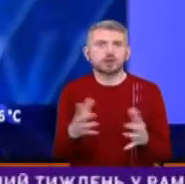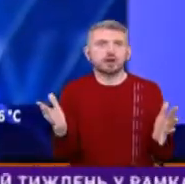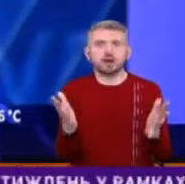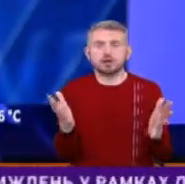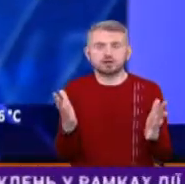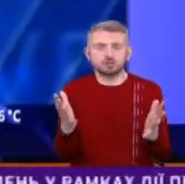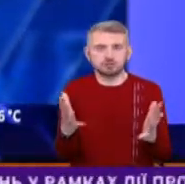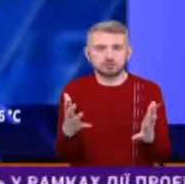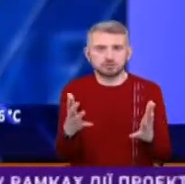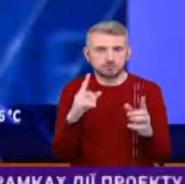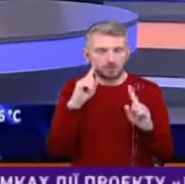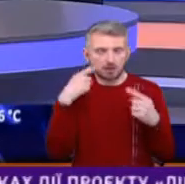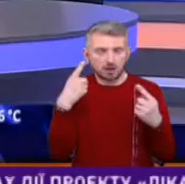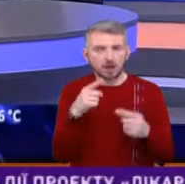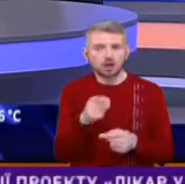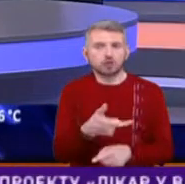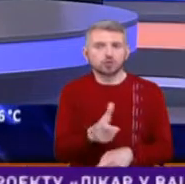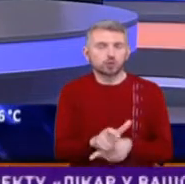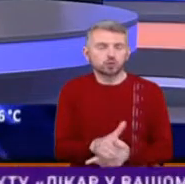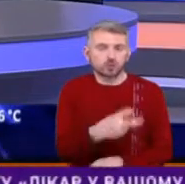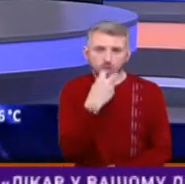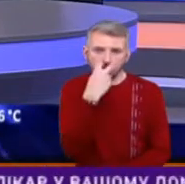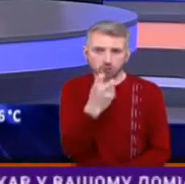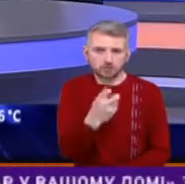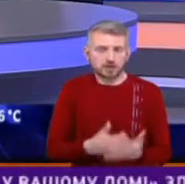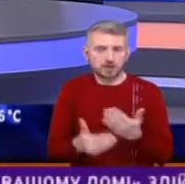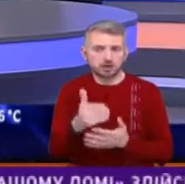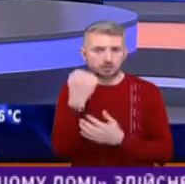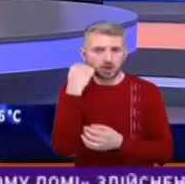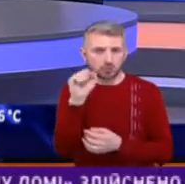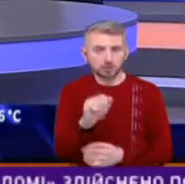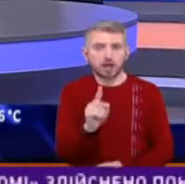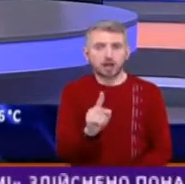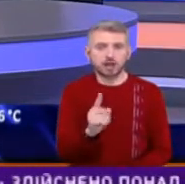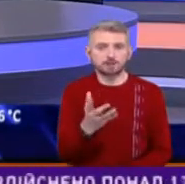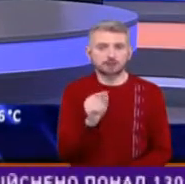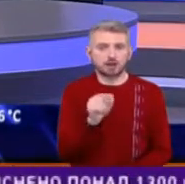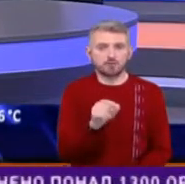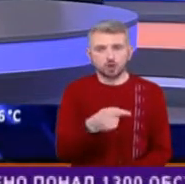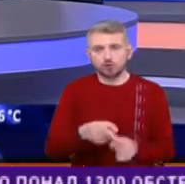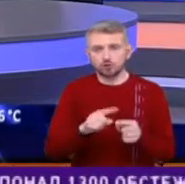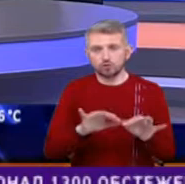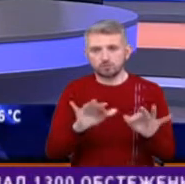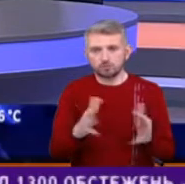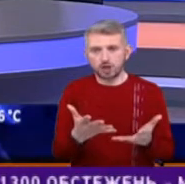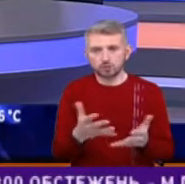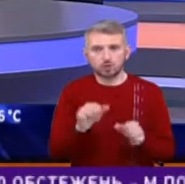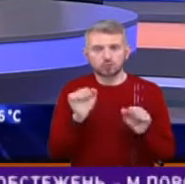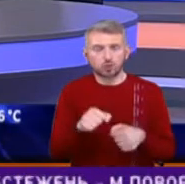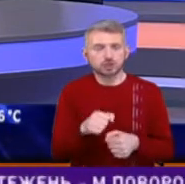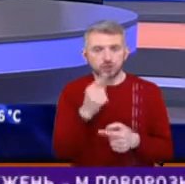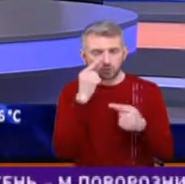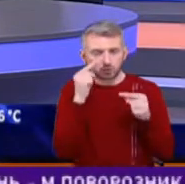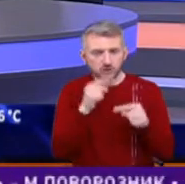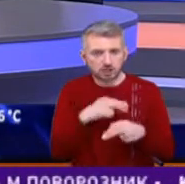історія. Їй дуже хочеться нарешті перемогти, але вона в цьому випадку може